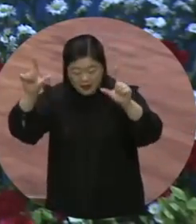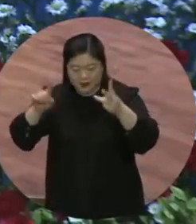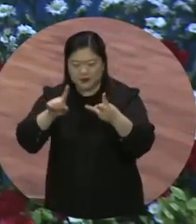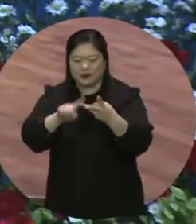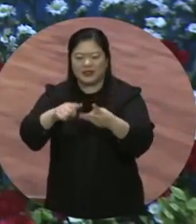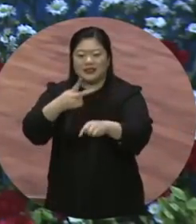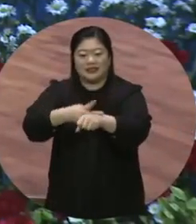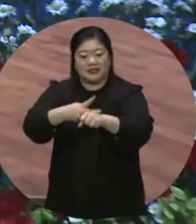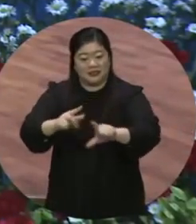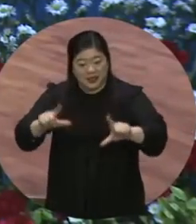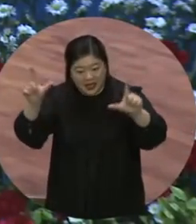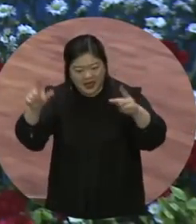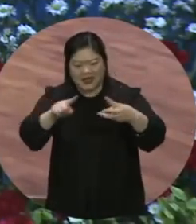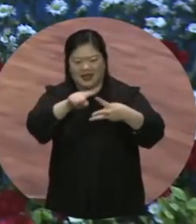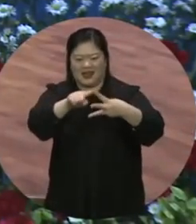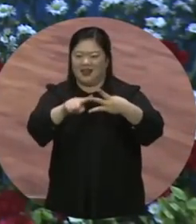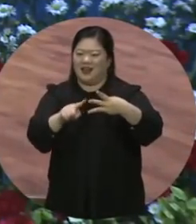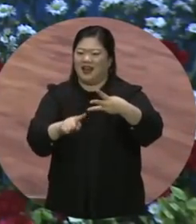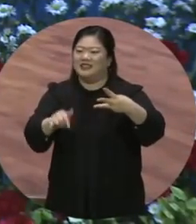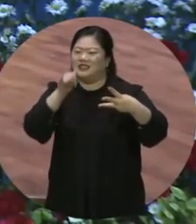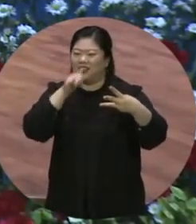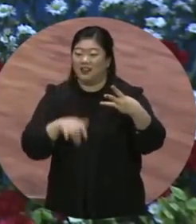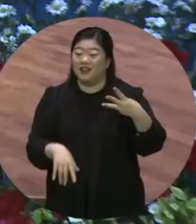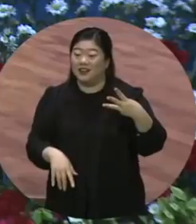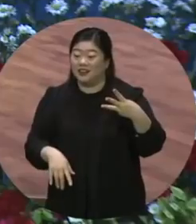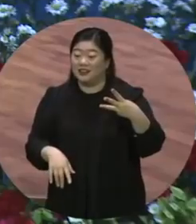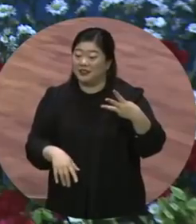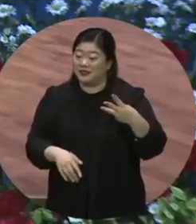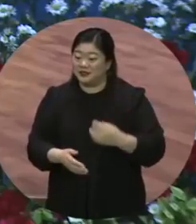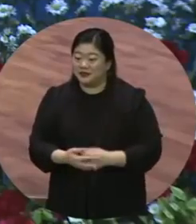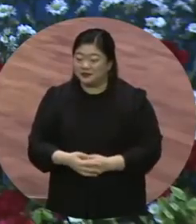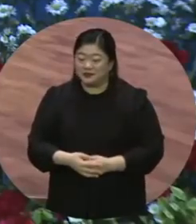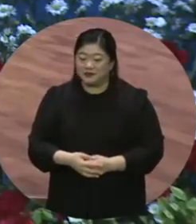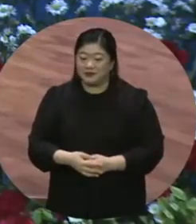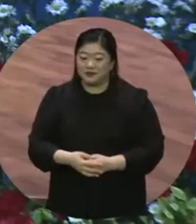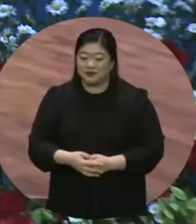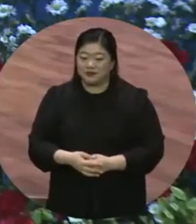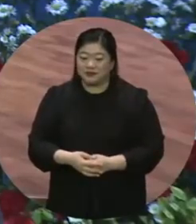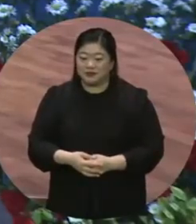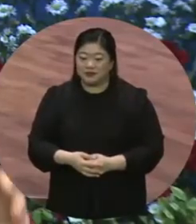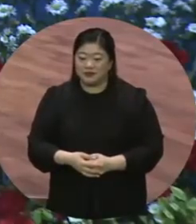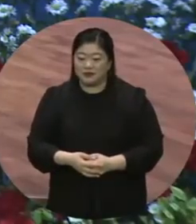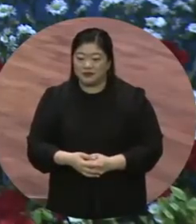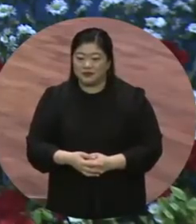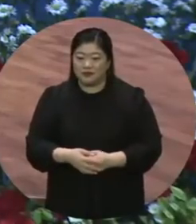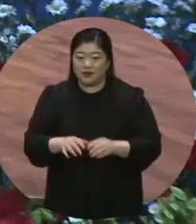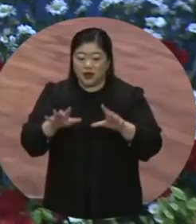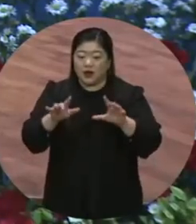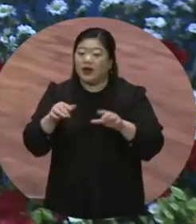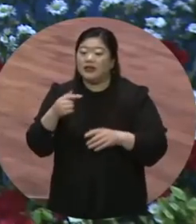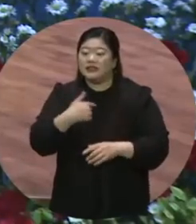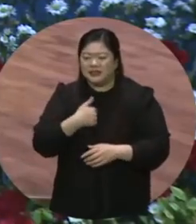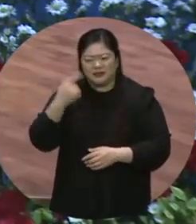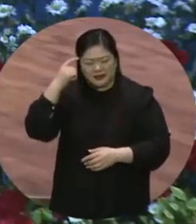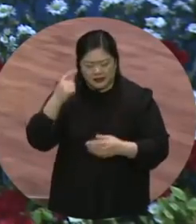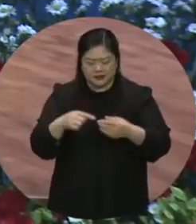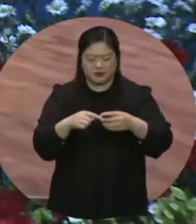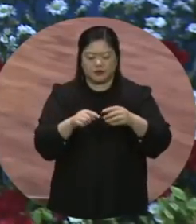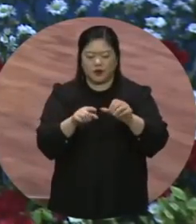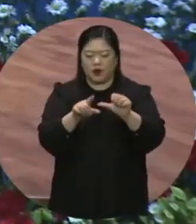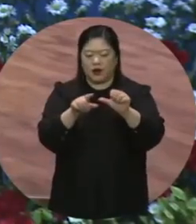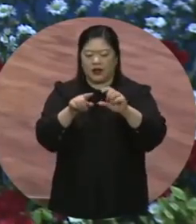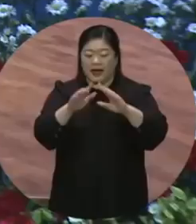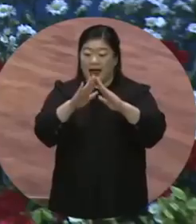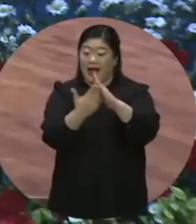막 그렇게 나누어 지킵니다. 그런데 우리는 여기서 한 걸음 더 나가서 올 한 달을